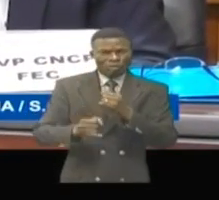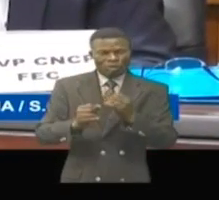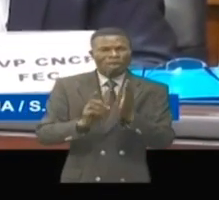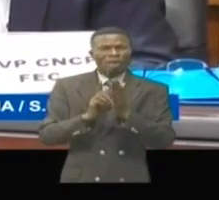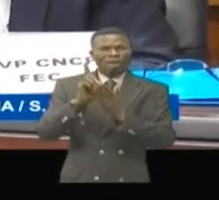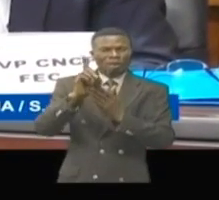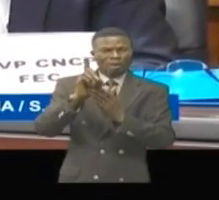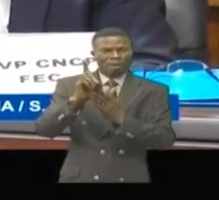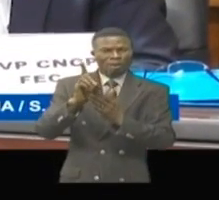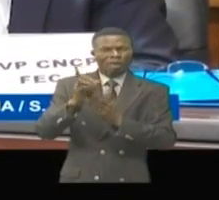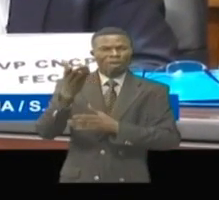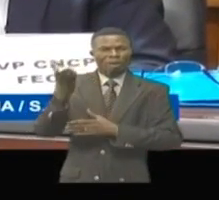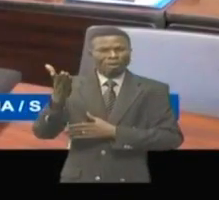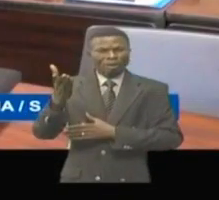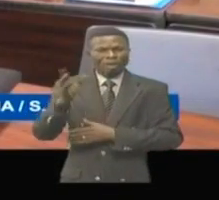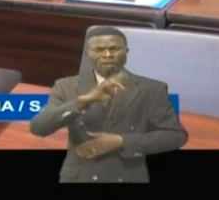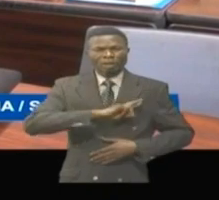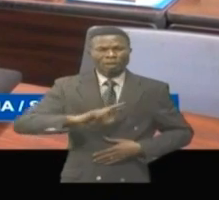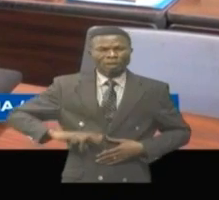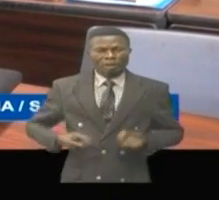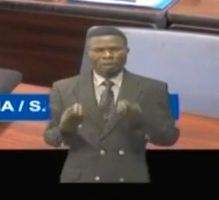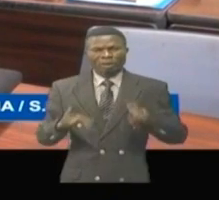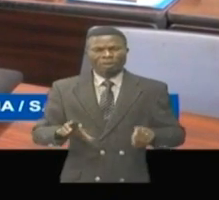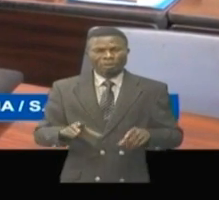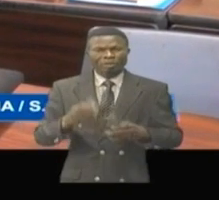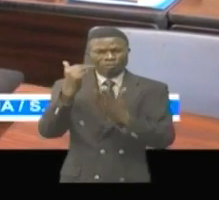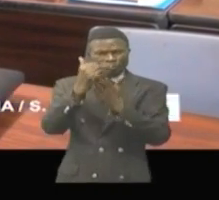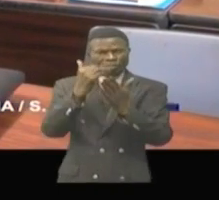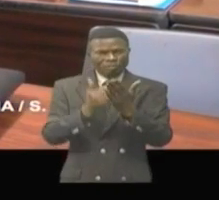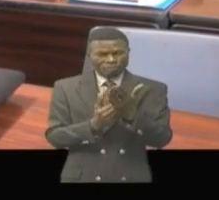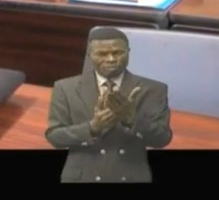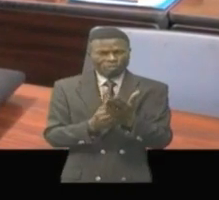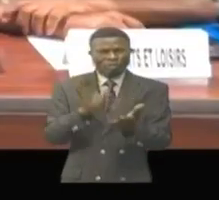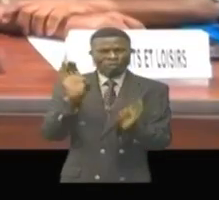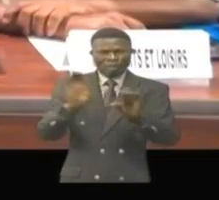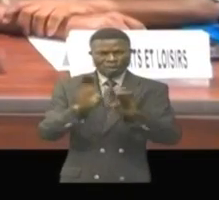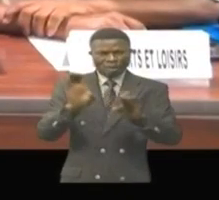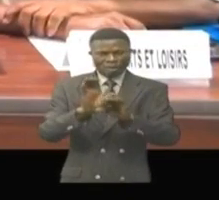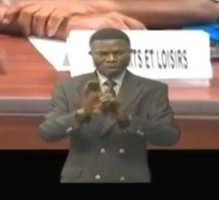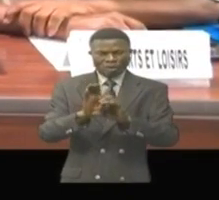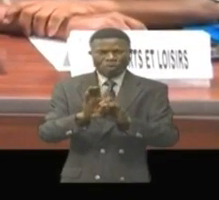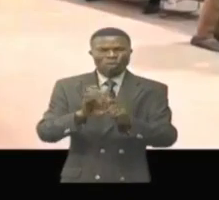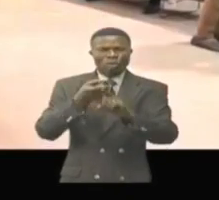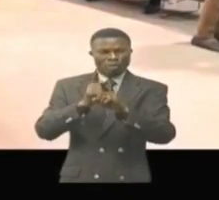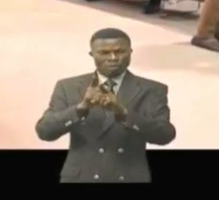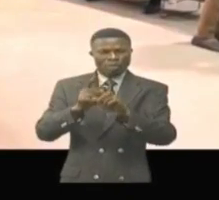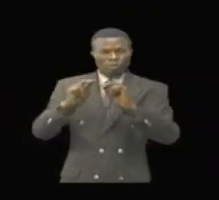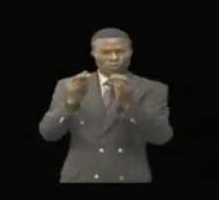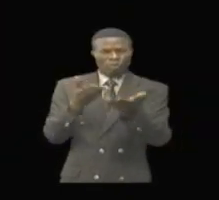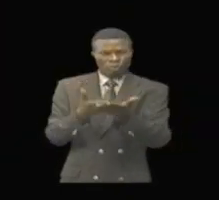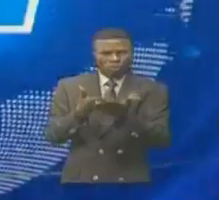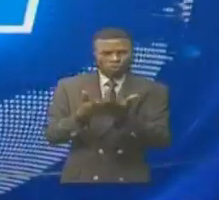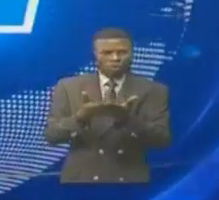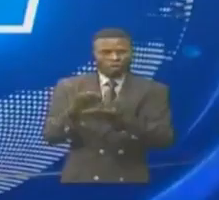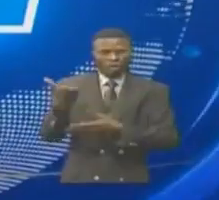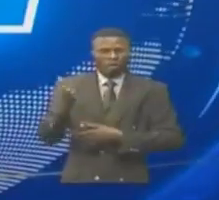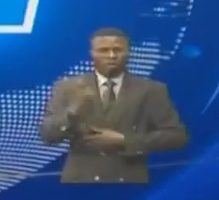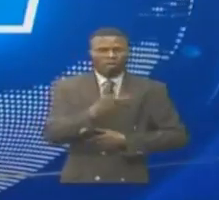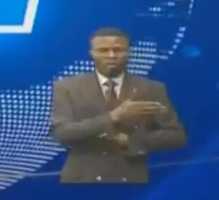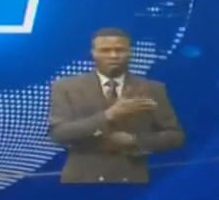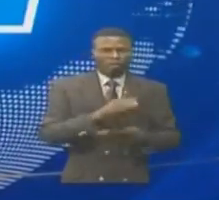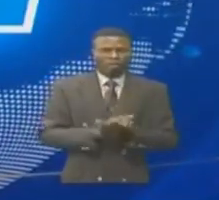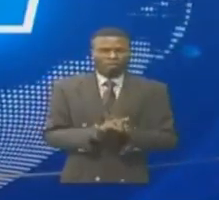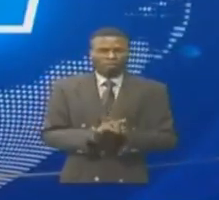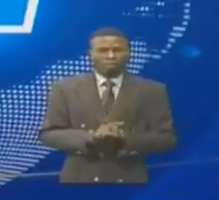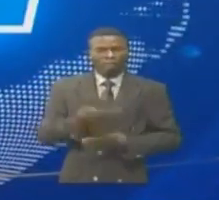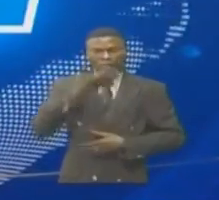les développements de la RDC en enregistrant des certifications connectées au secteur socio-économique. La